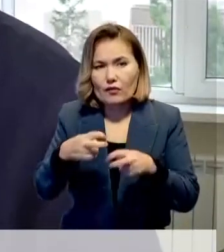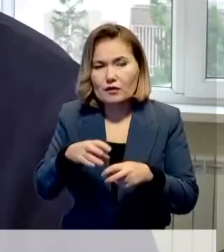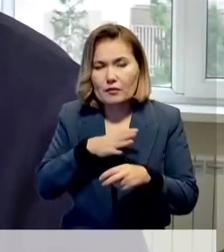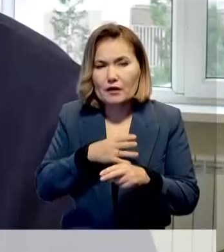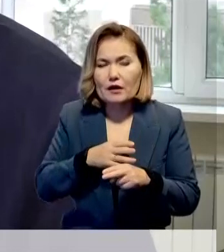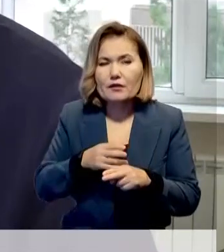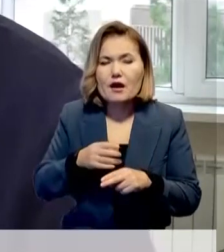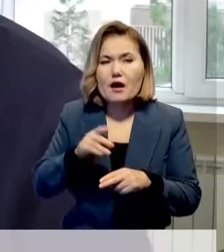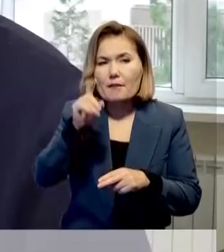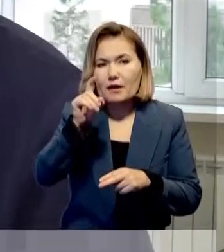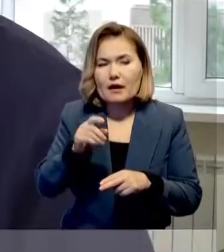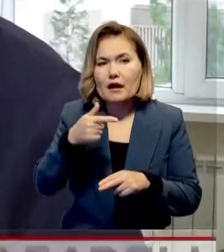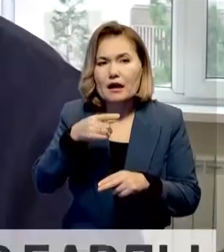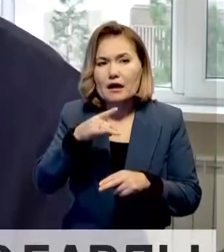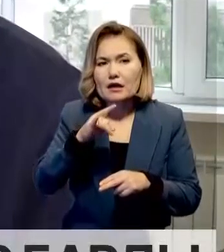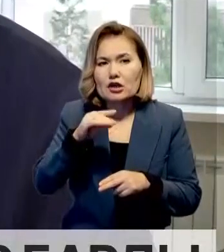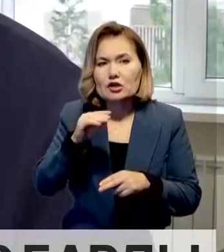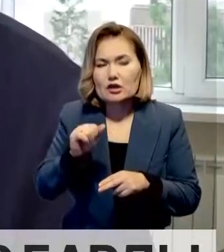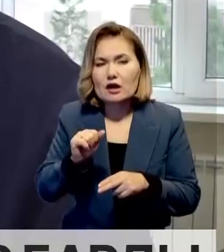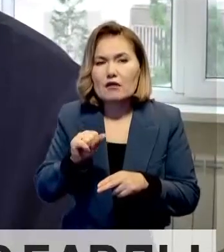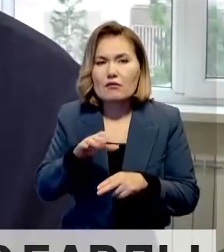бел аймағында грыжа жарық болған.